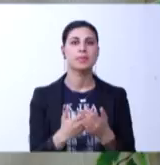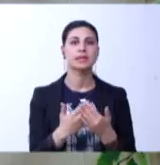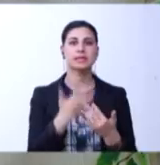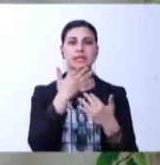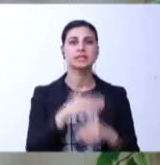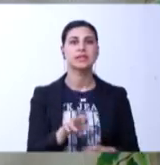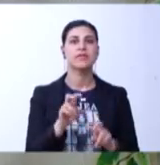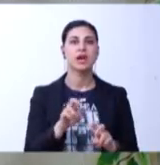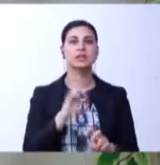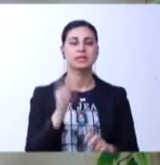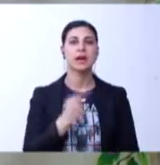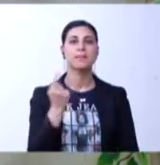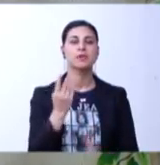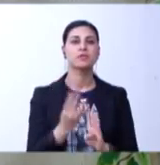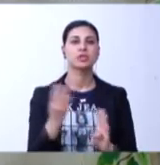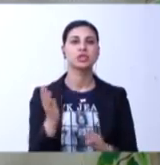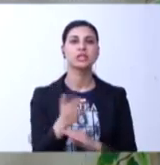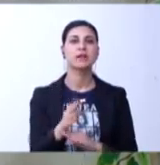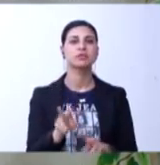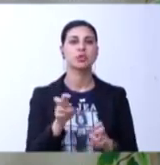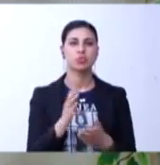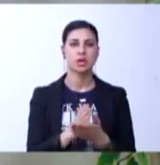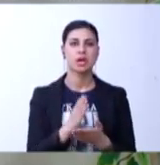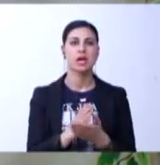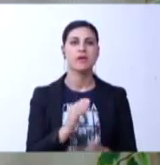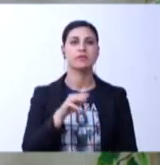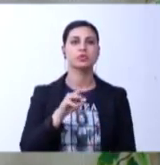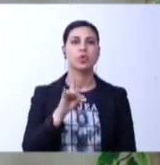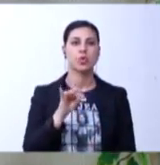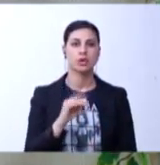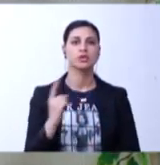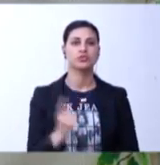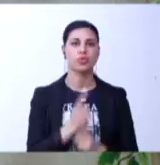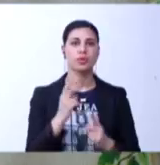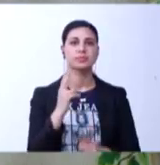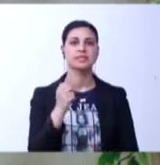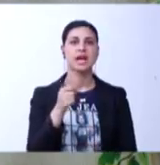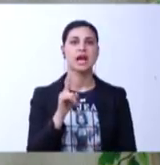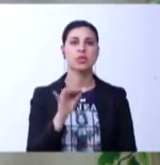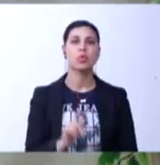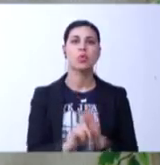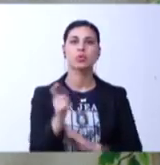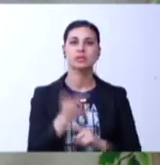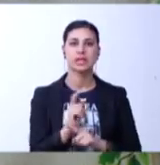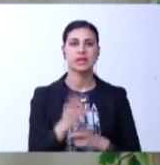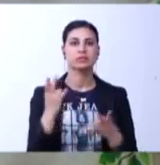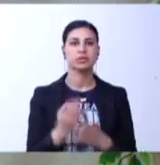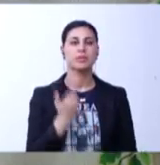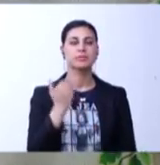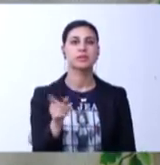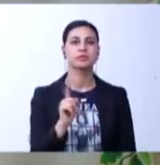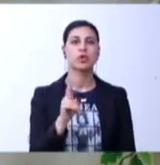ზღვის პროდუქტები და უპირველეს ყოვლისა თევზეული არის ფტორის ბუნებრივი წყარო. ჩვენ ის ძალიან გვჭირდება იმისათვის,